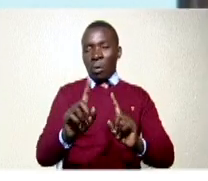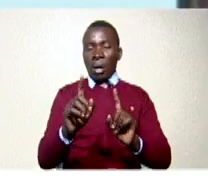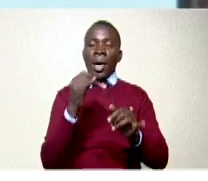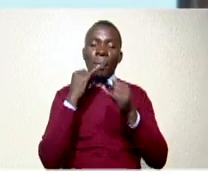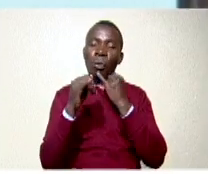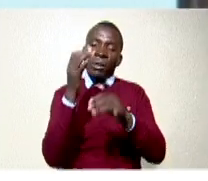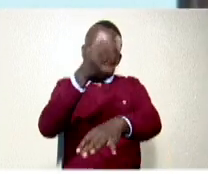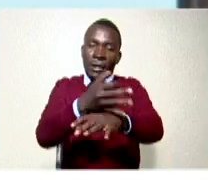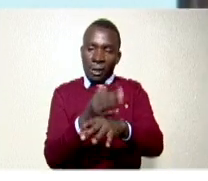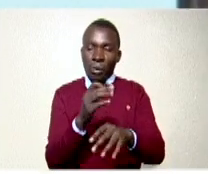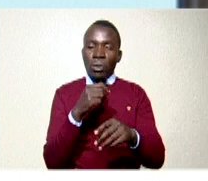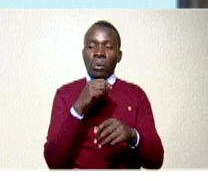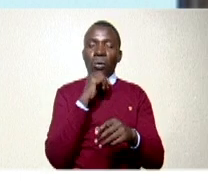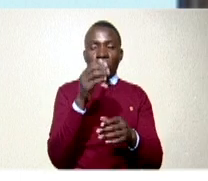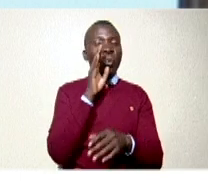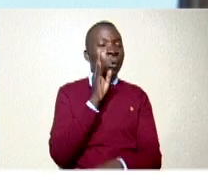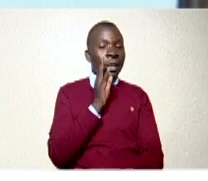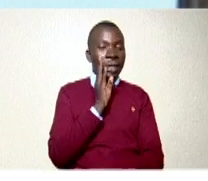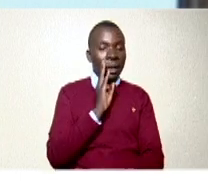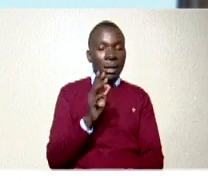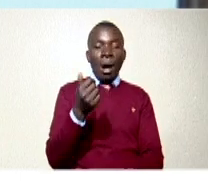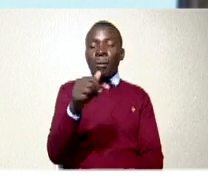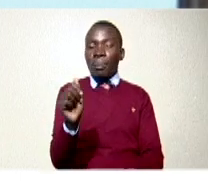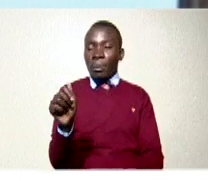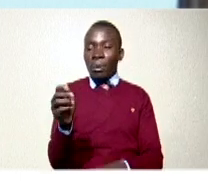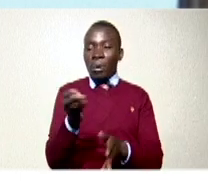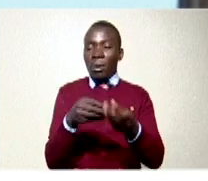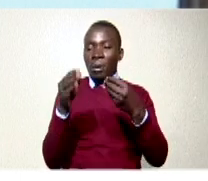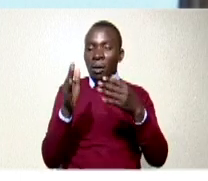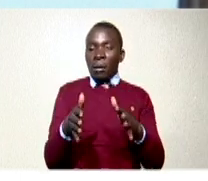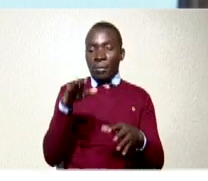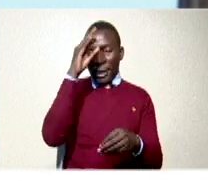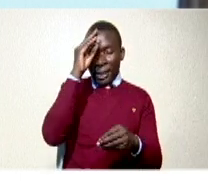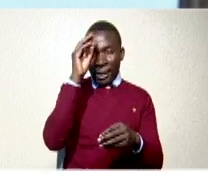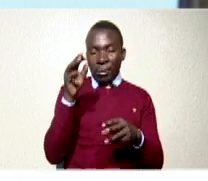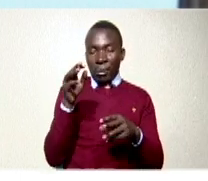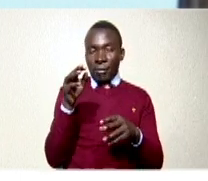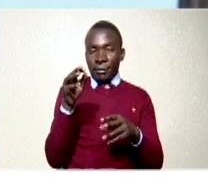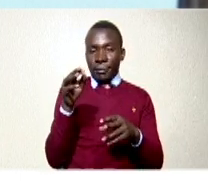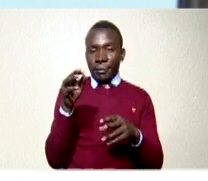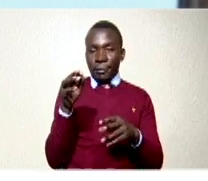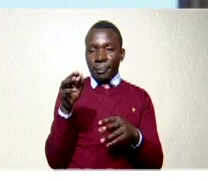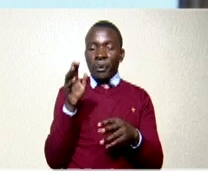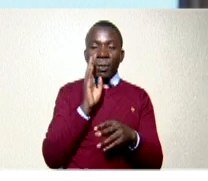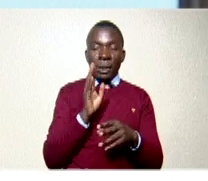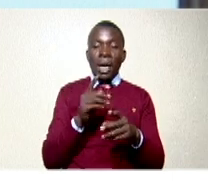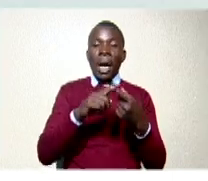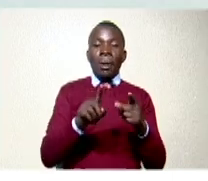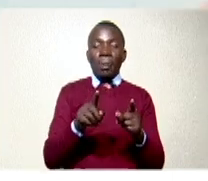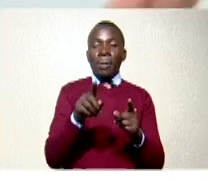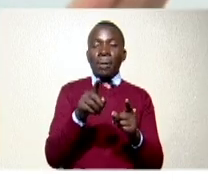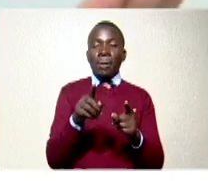ari ntabwo ntacyazamutse ahubwo barimo biga ukuntu bishwa komeza no kongera kugabanya kuri ntuza kuri transaction zo